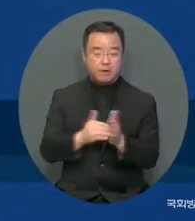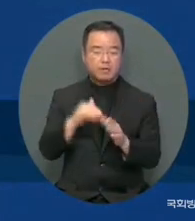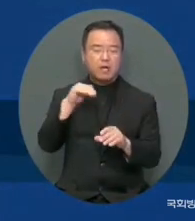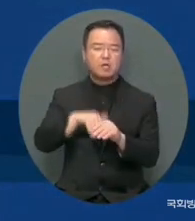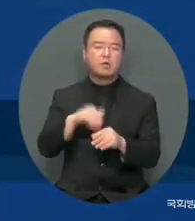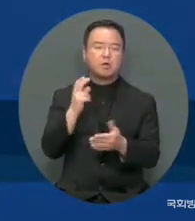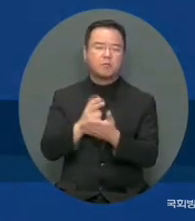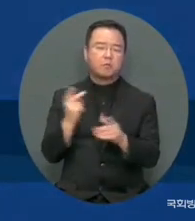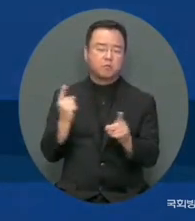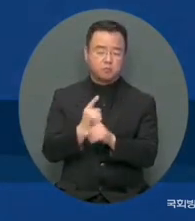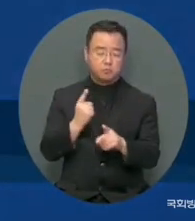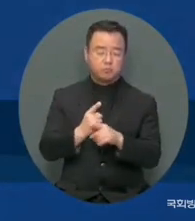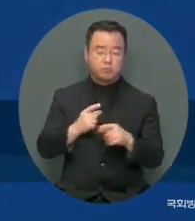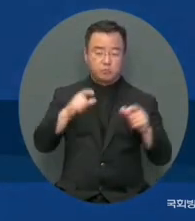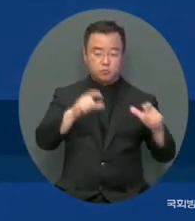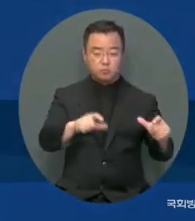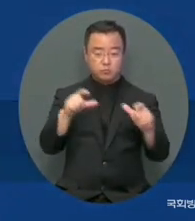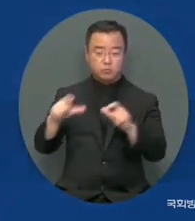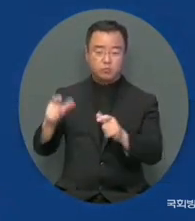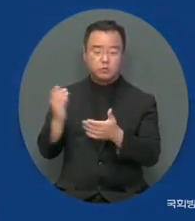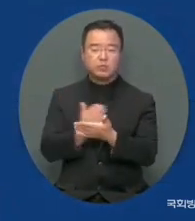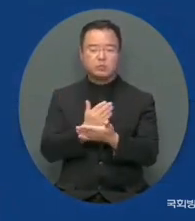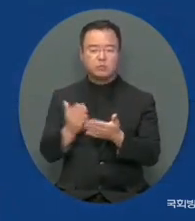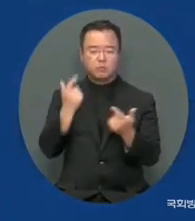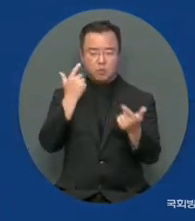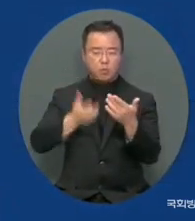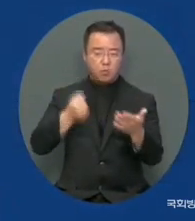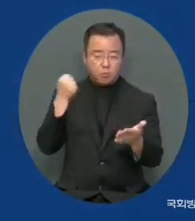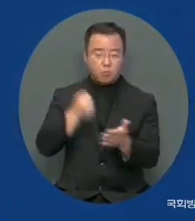개정과 선거구 획정을 마무리할 것입니다.